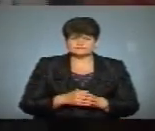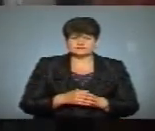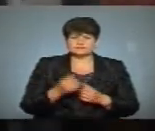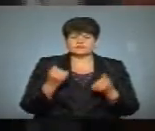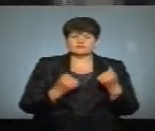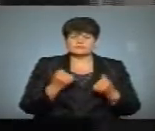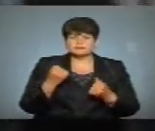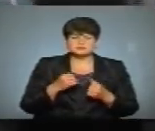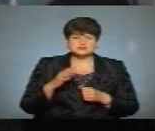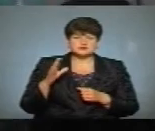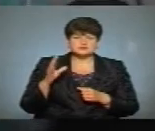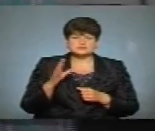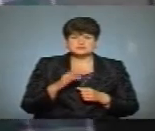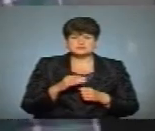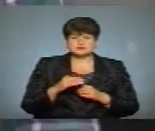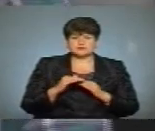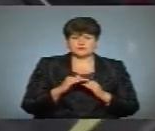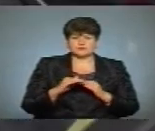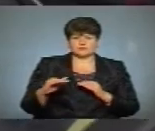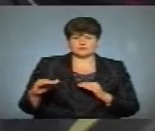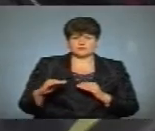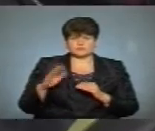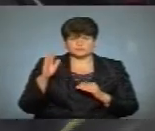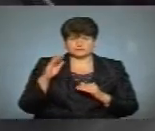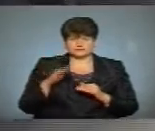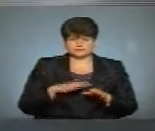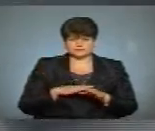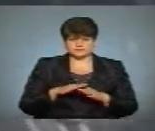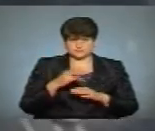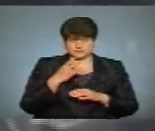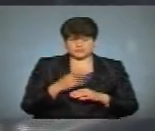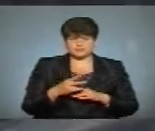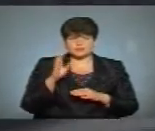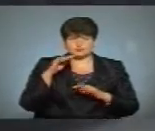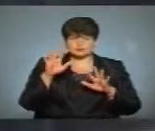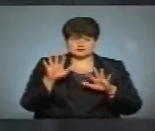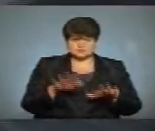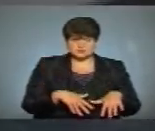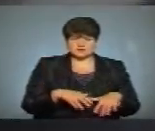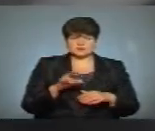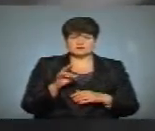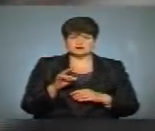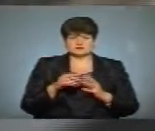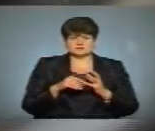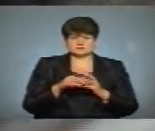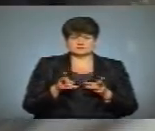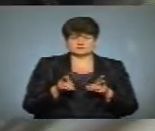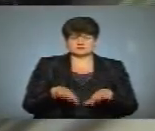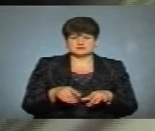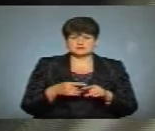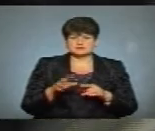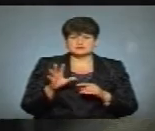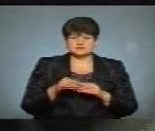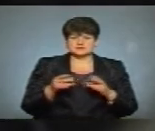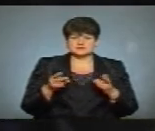В самій машині, в сімці, то поручник було води. Бо подивіться, бачите? Вода спала, це, вода спала, намула лишилася. Це все треба